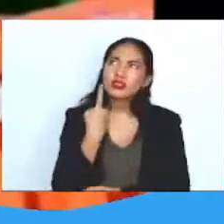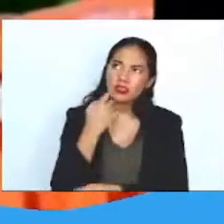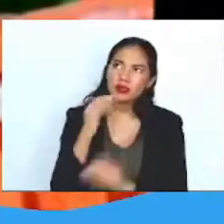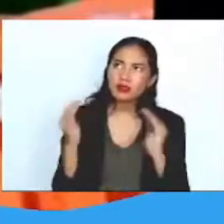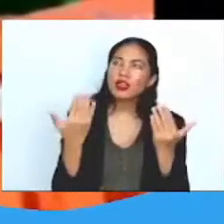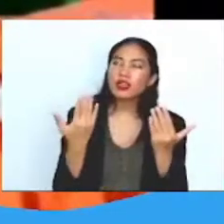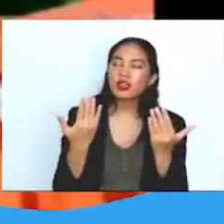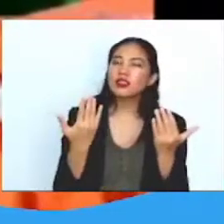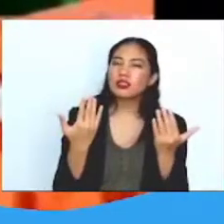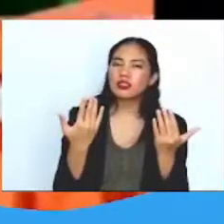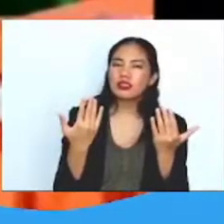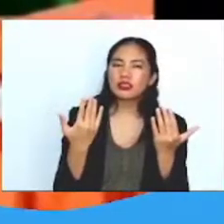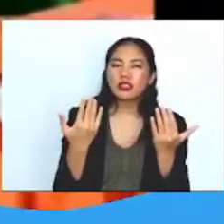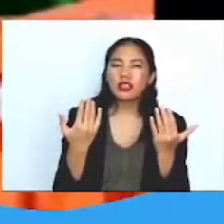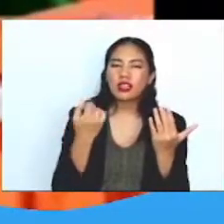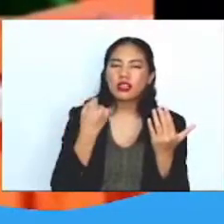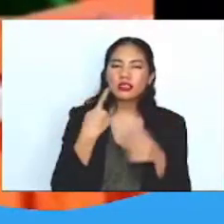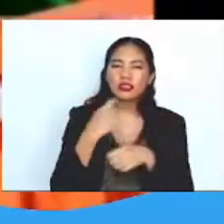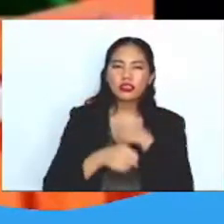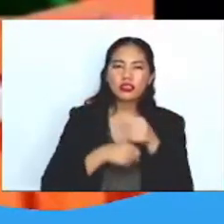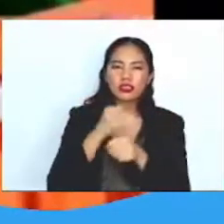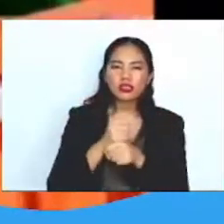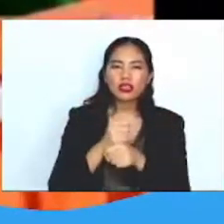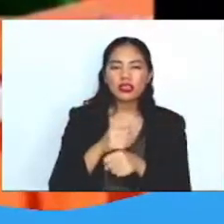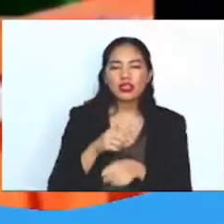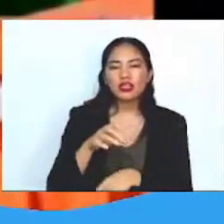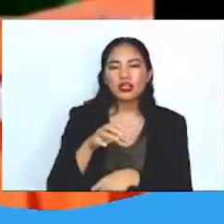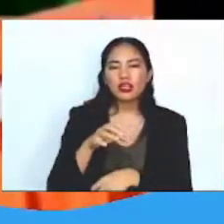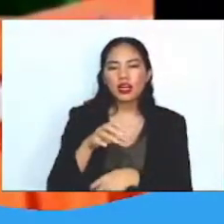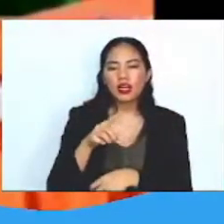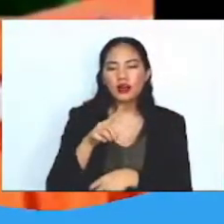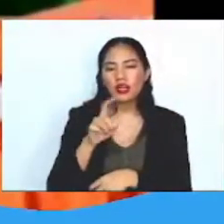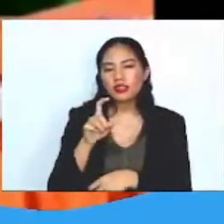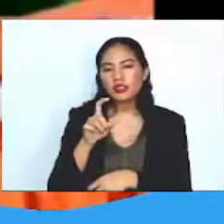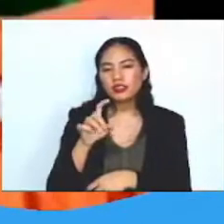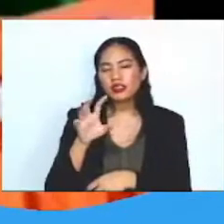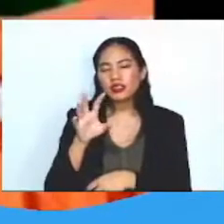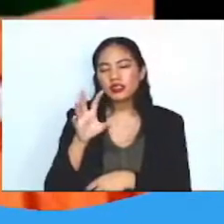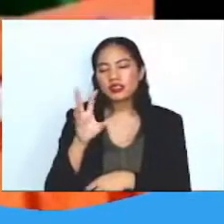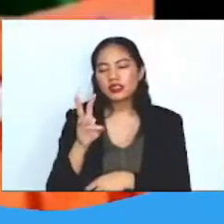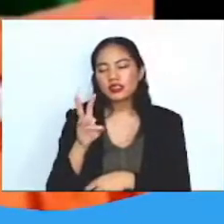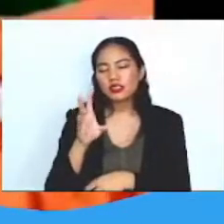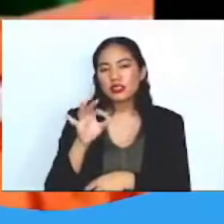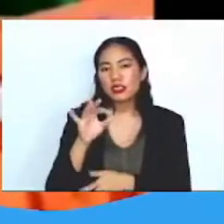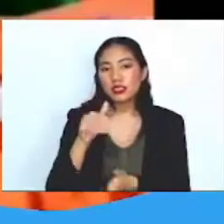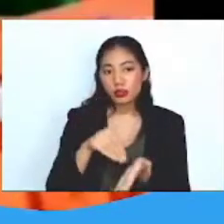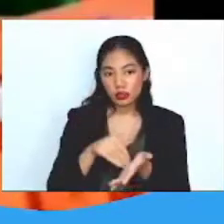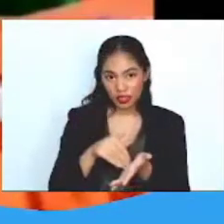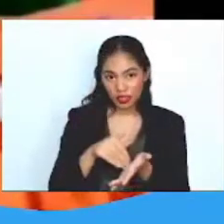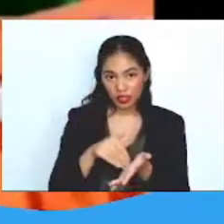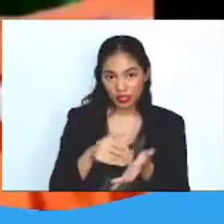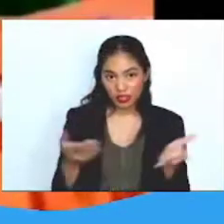169,000 ang ating enrollees. Dito po sa Caloocan natin, nasa